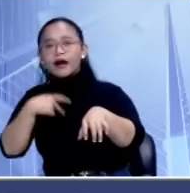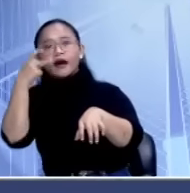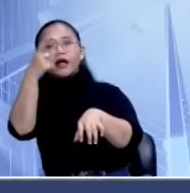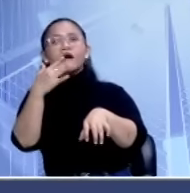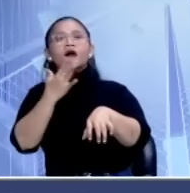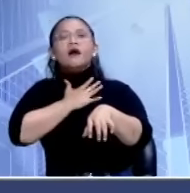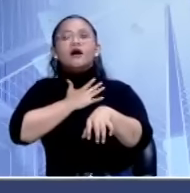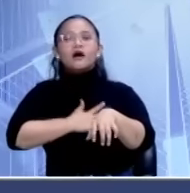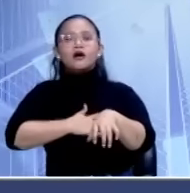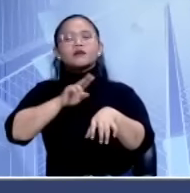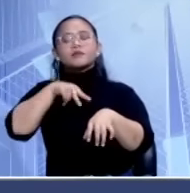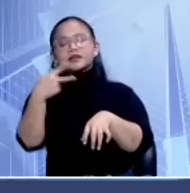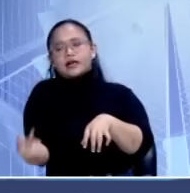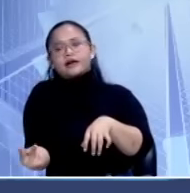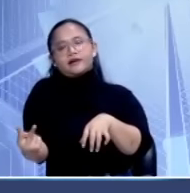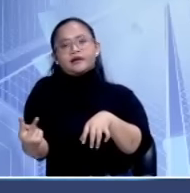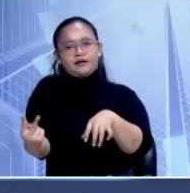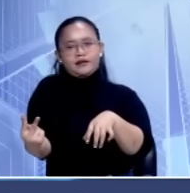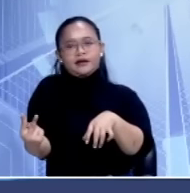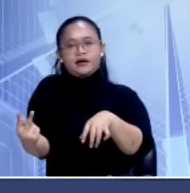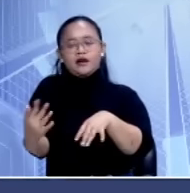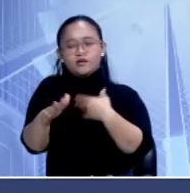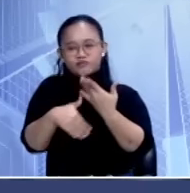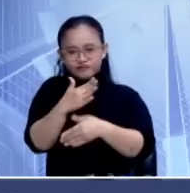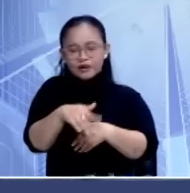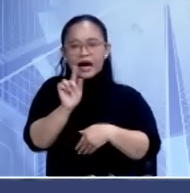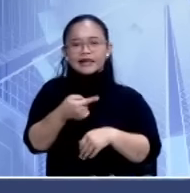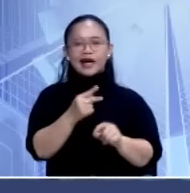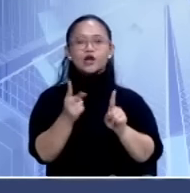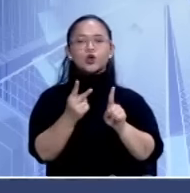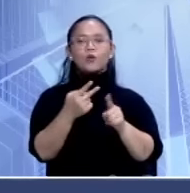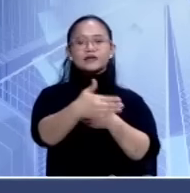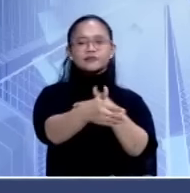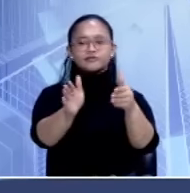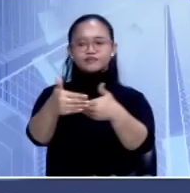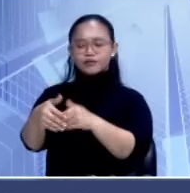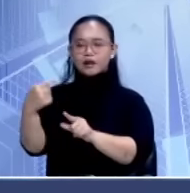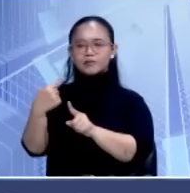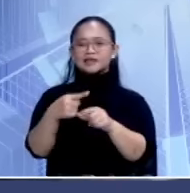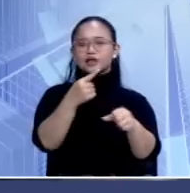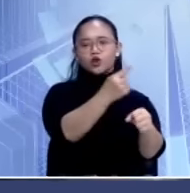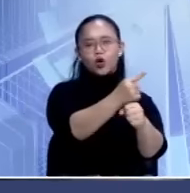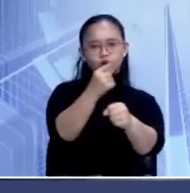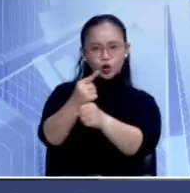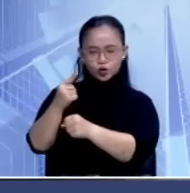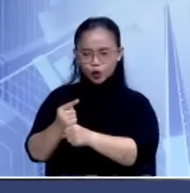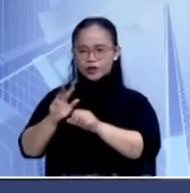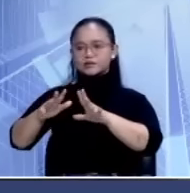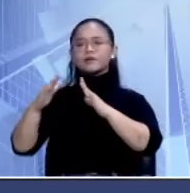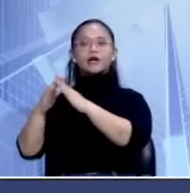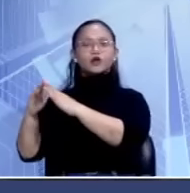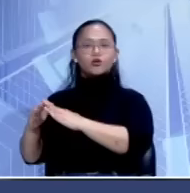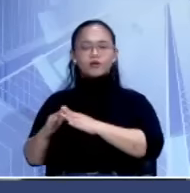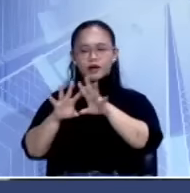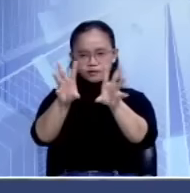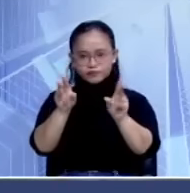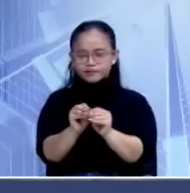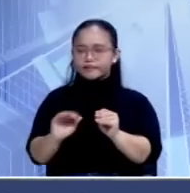rumahnya ludes terbakar. Sedikitnya 12 kamar indekos, 4 ruko dan 9 rumah warga ludes dilalap